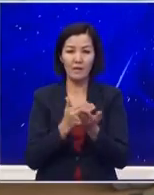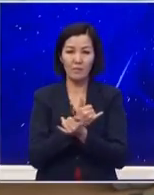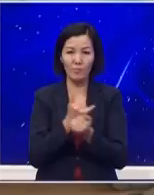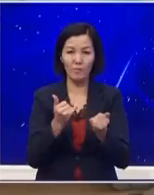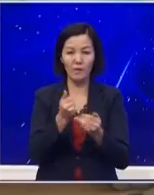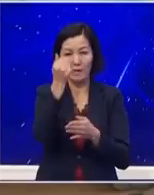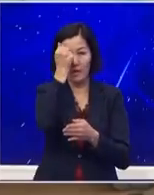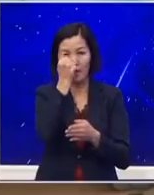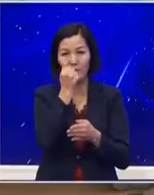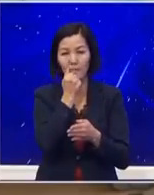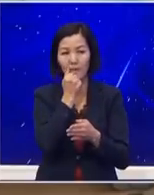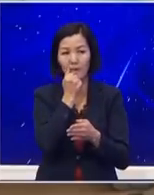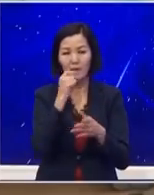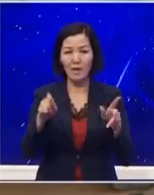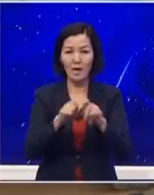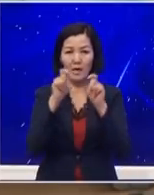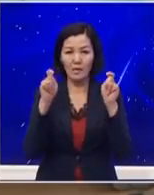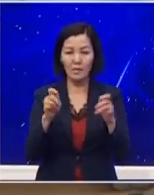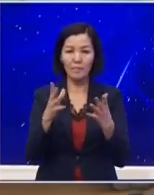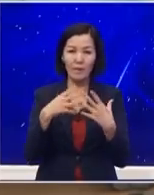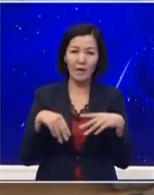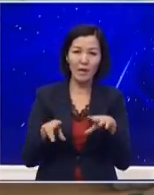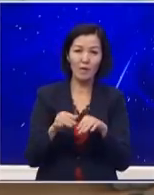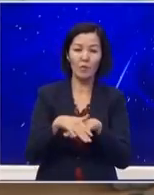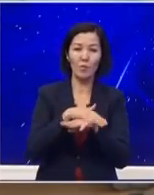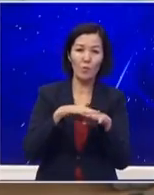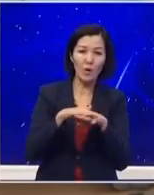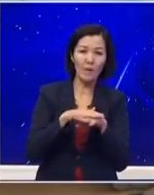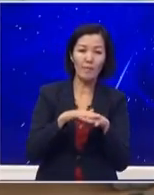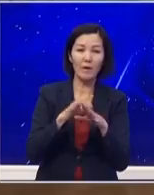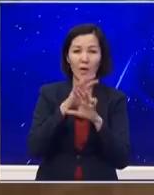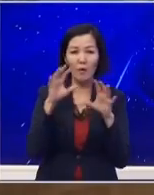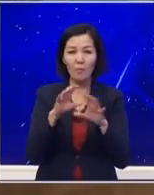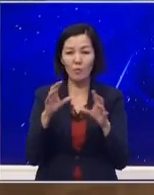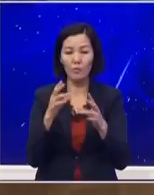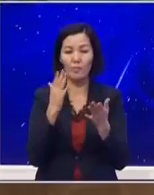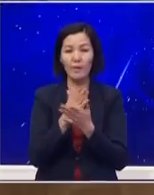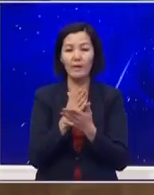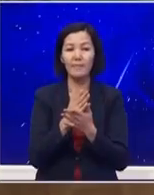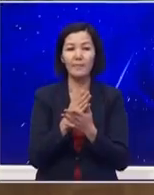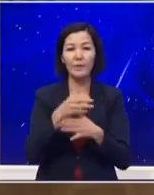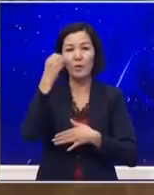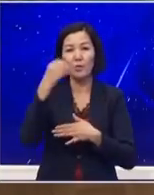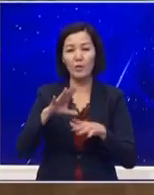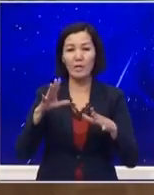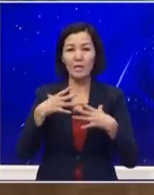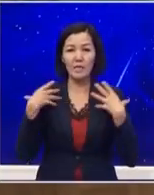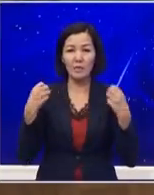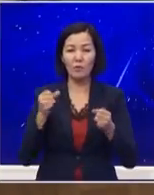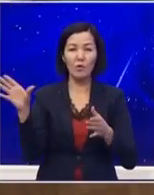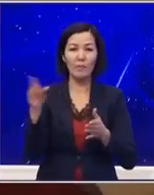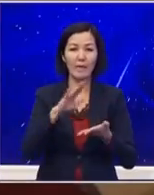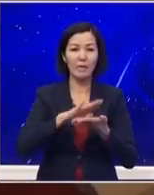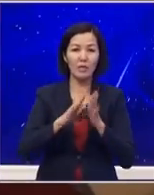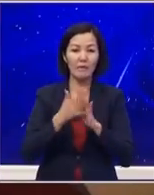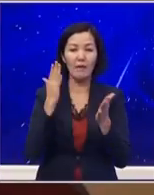Рахмет мына осындай не ашып халқымыздың бізге қамқорлық жасағандығына. Орталықта балаларды сауықтыруға барлық жағдай